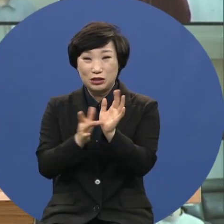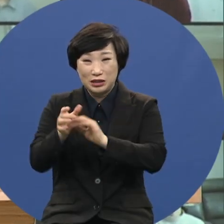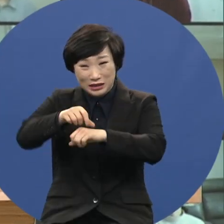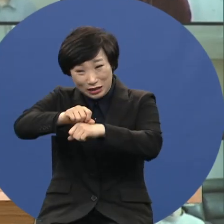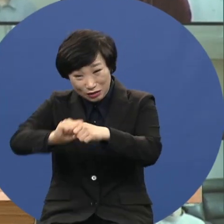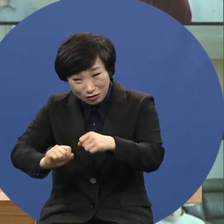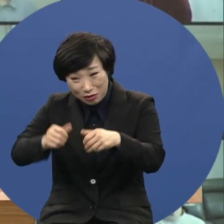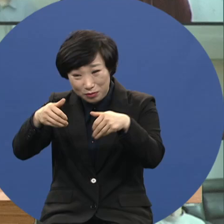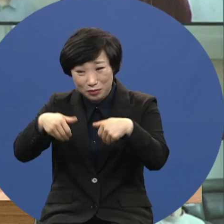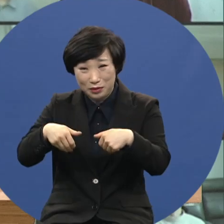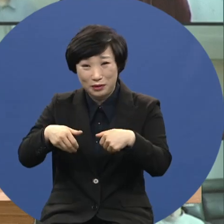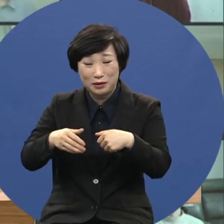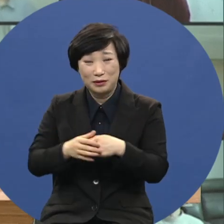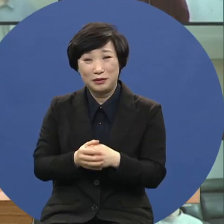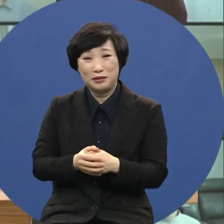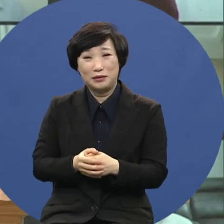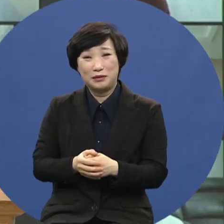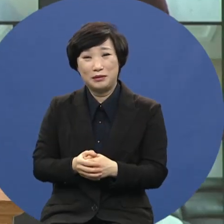찢어야 되잖아.